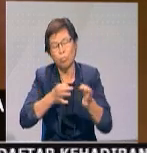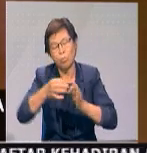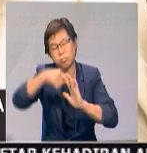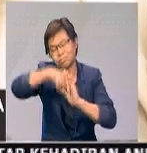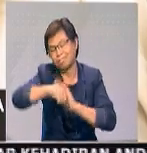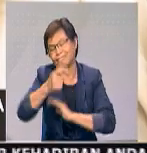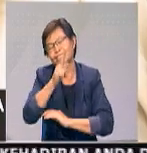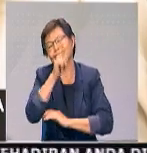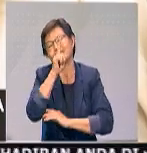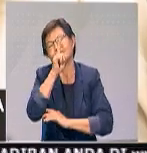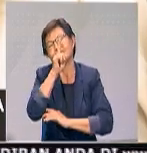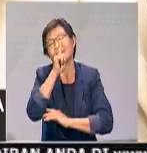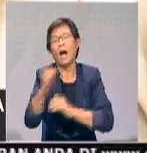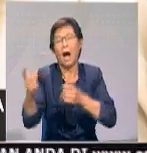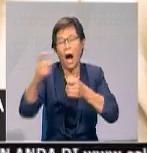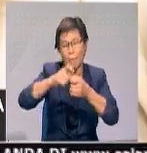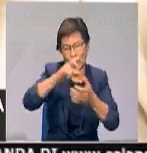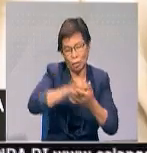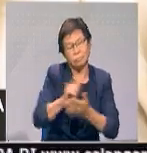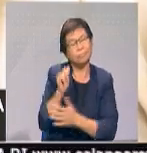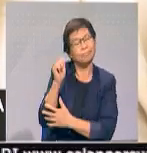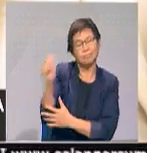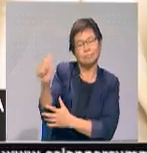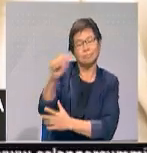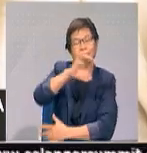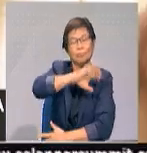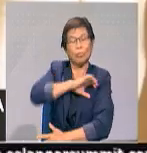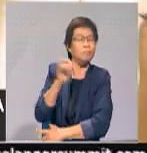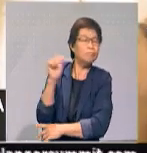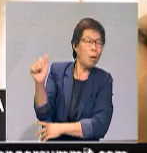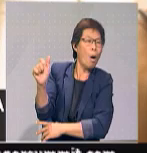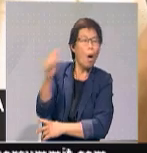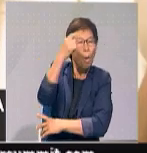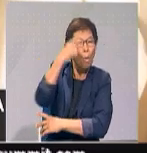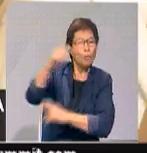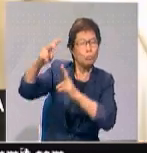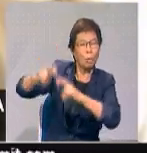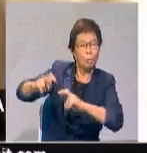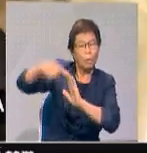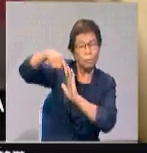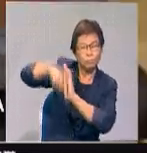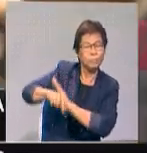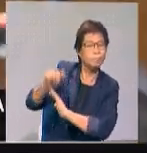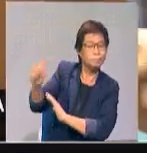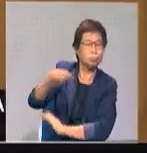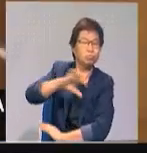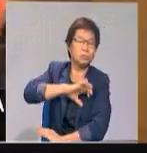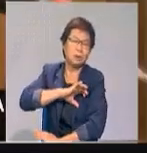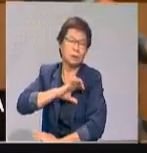lanjut berhubung perkara itu dan menyerahkan kepada pihak berkuasa untuk siasatan lanjut.